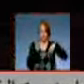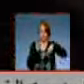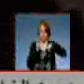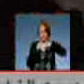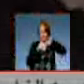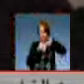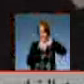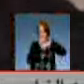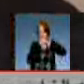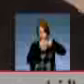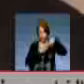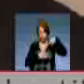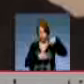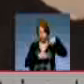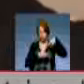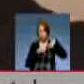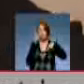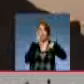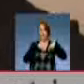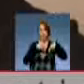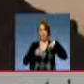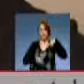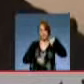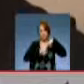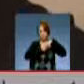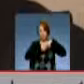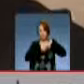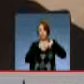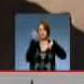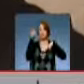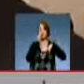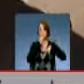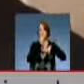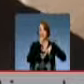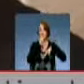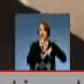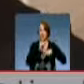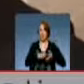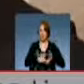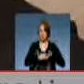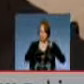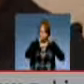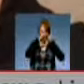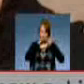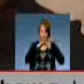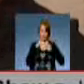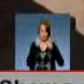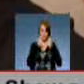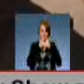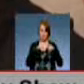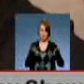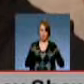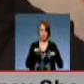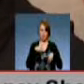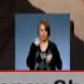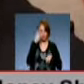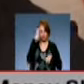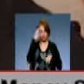اصطناعي، رحت البرنامج واحد من الناس راح ده ما اخذ عملني